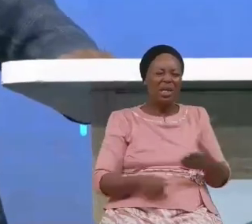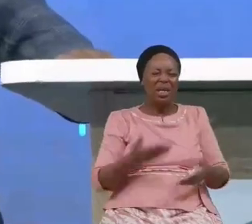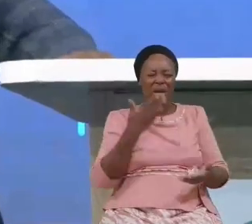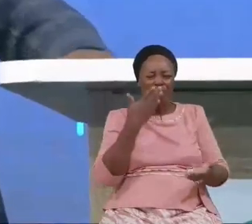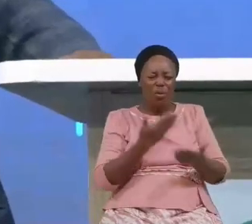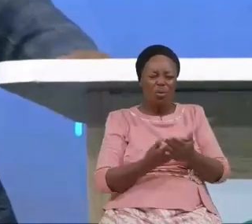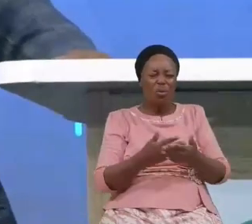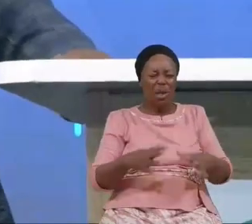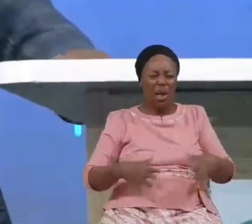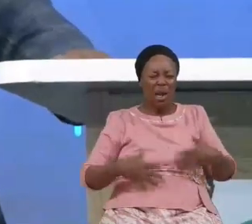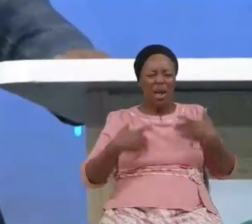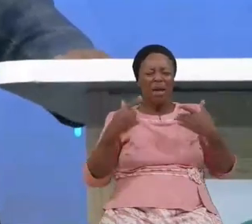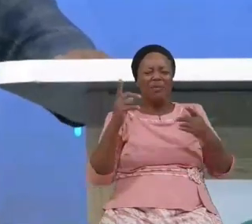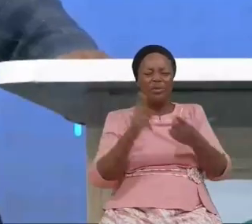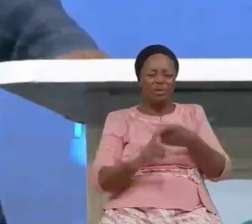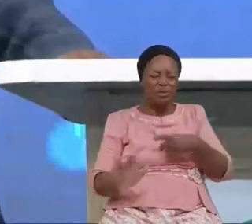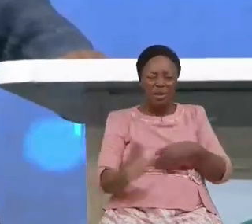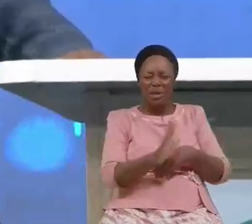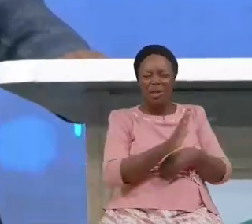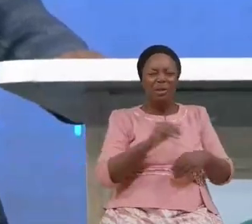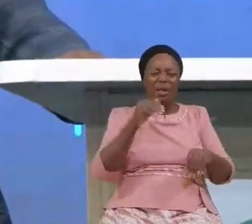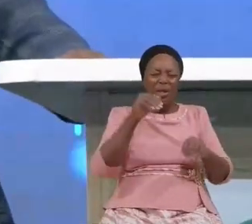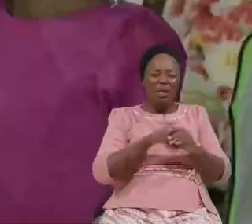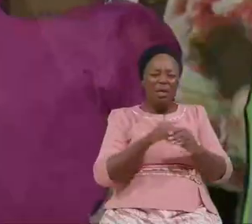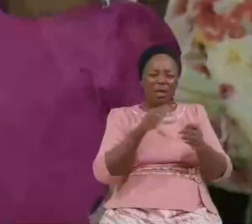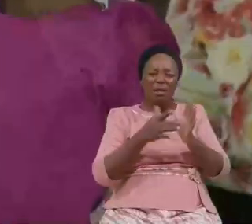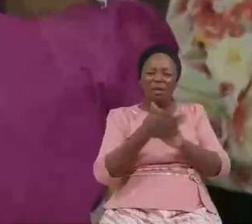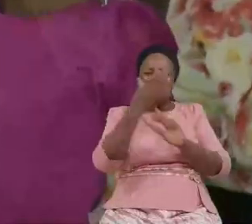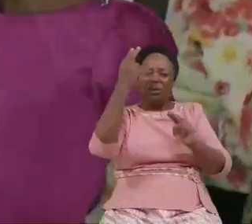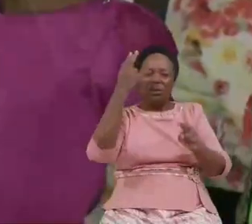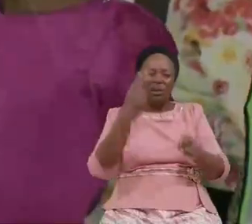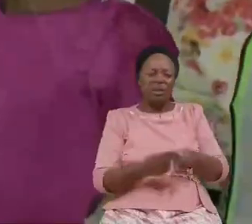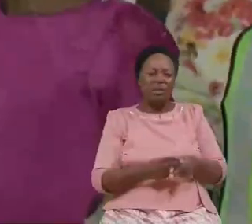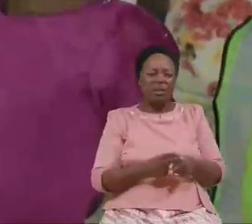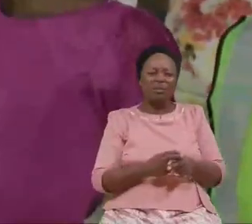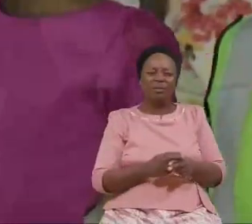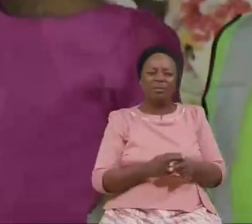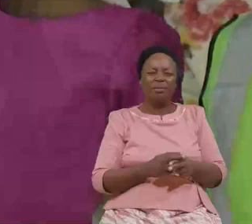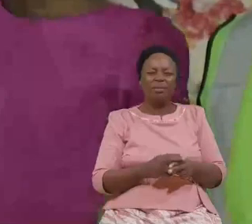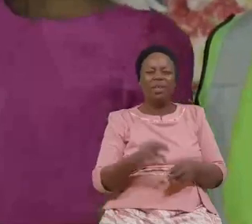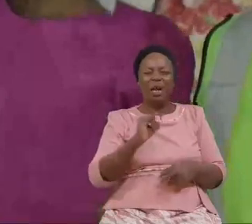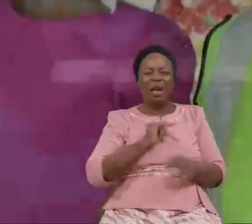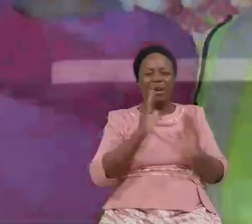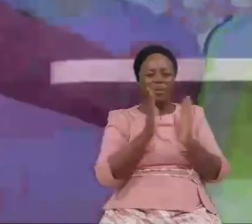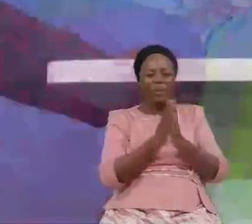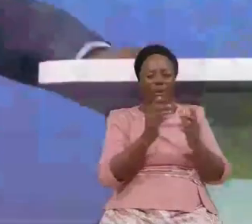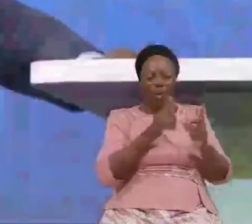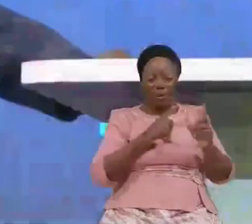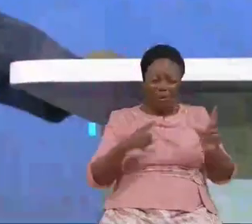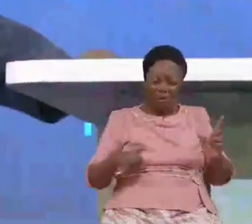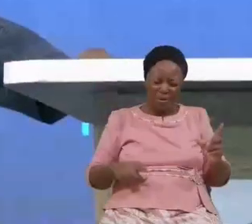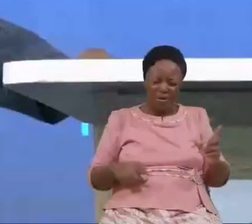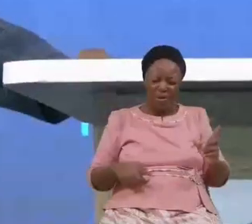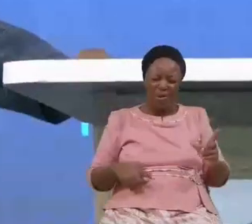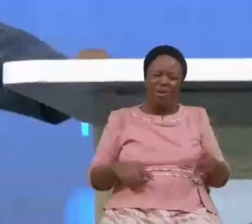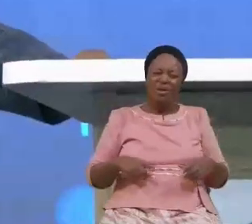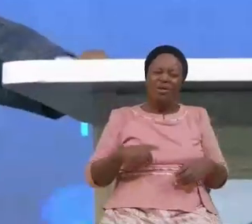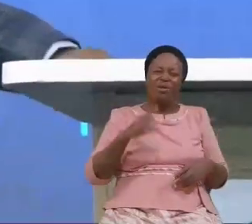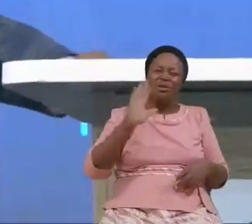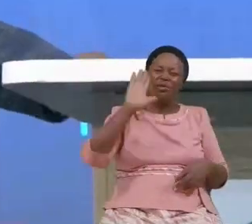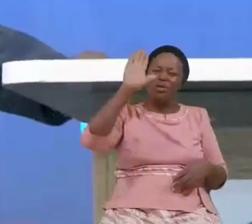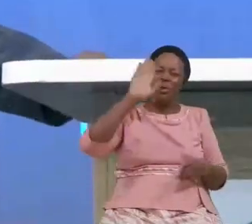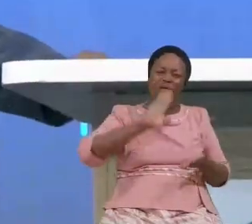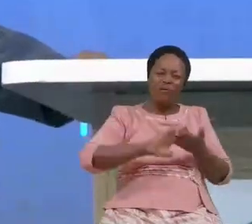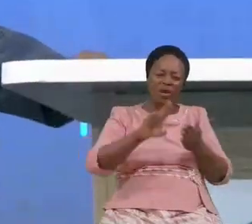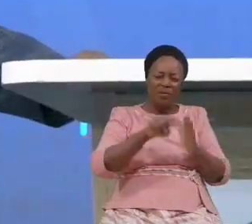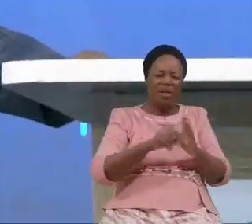leur donne vite digne au nom de Jésus je prie Seigneur ton part dans